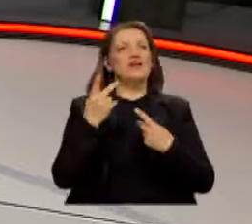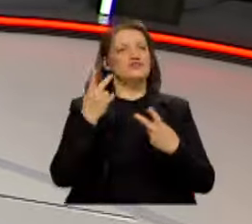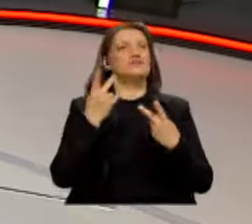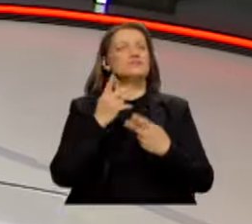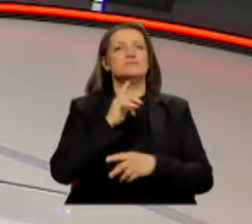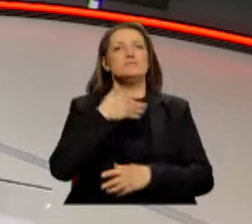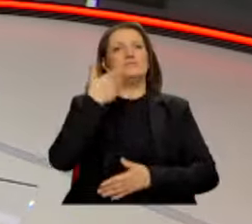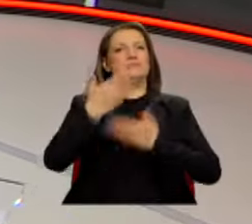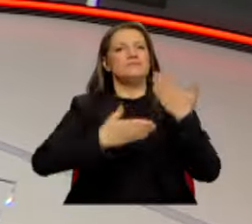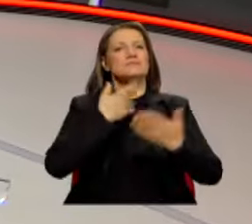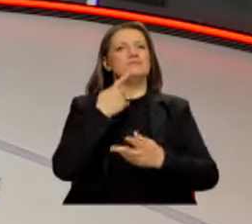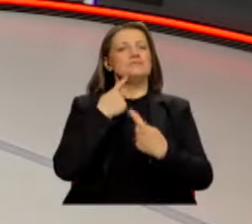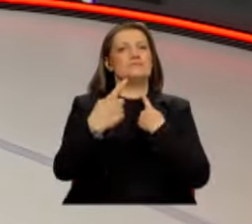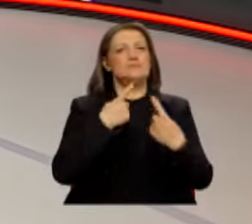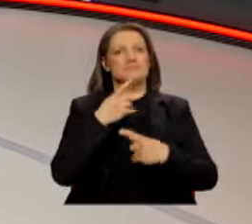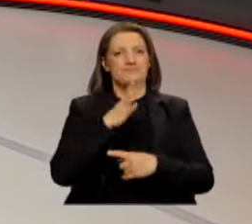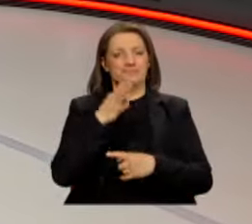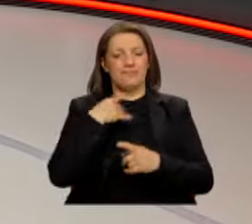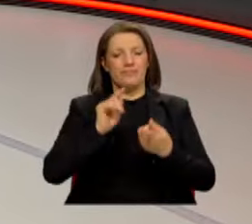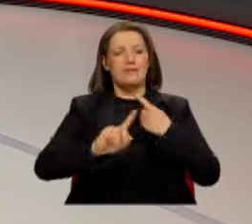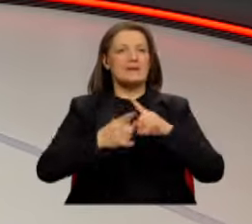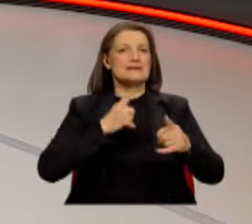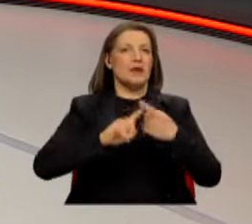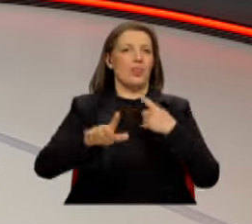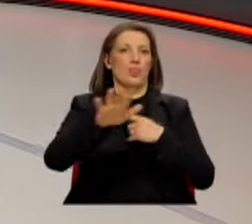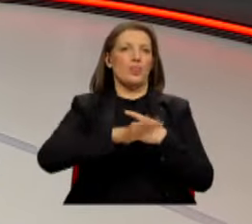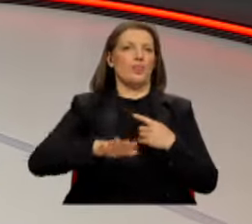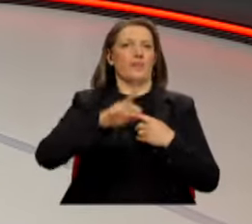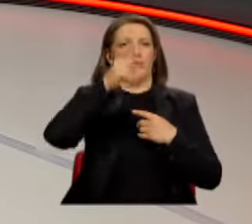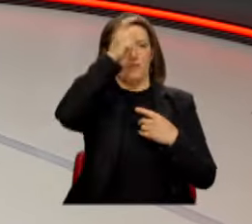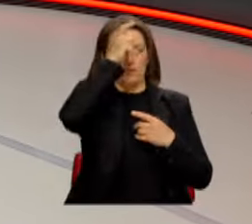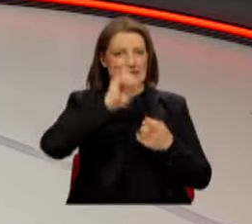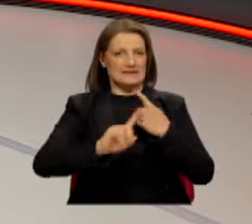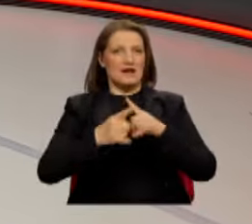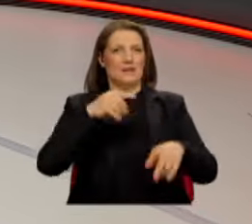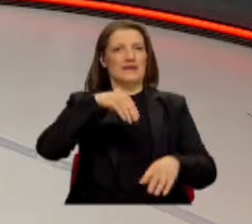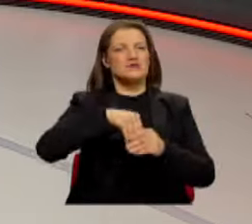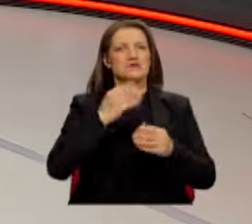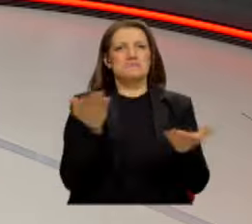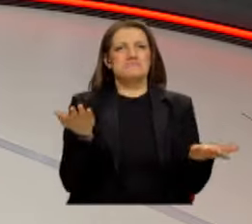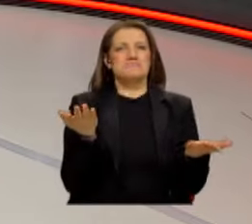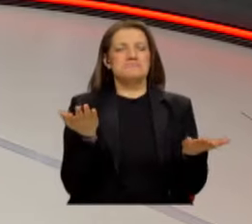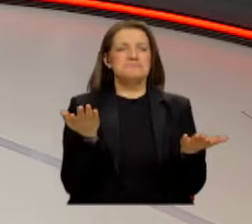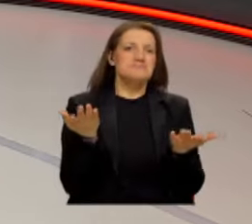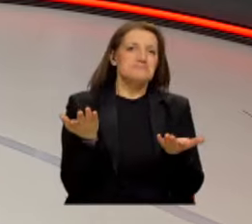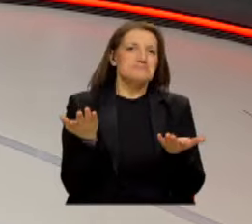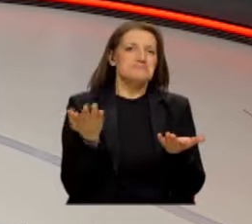gene. Öyle ilginç çıkışlar var ki. Bizim siyasetimiz yani ne bileyim vodvile